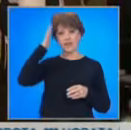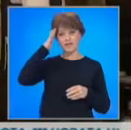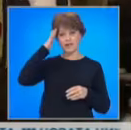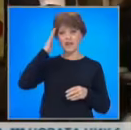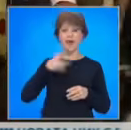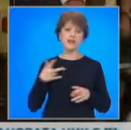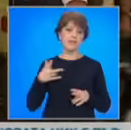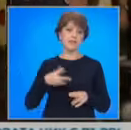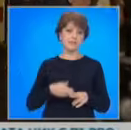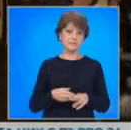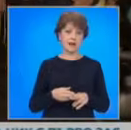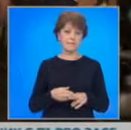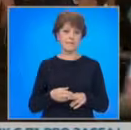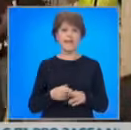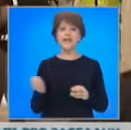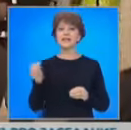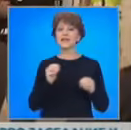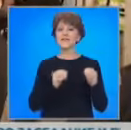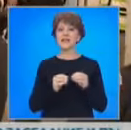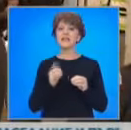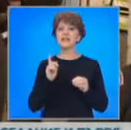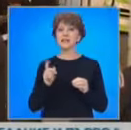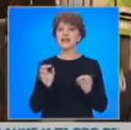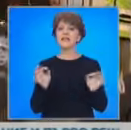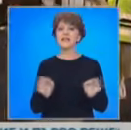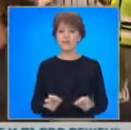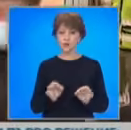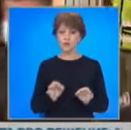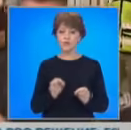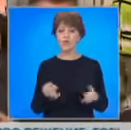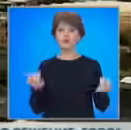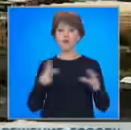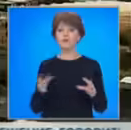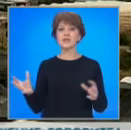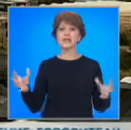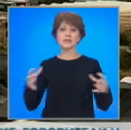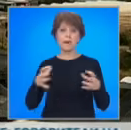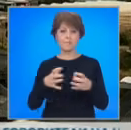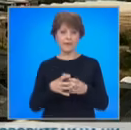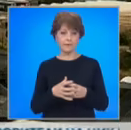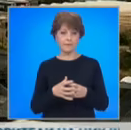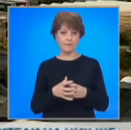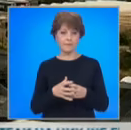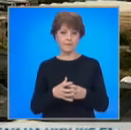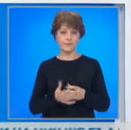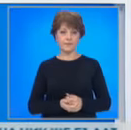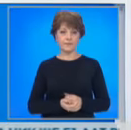ситуацията. Съветът за сигурност на ООН отново се събира на извънредно заседание. Второто в рамките на 3 дни.